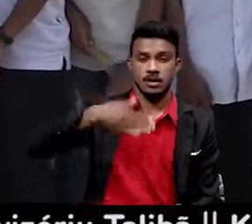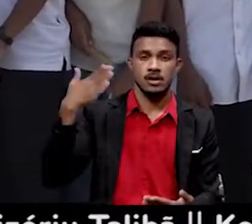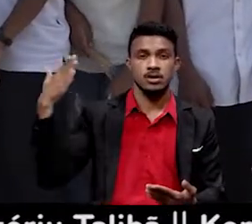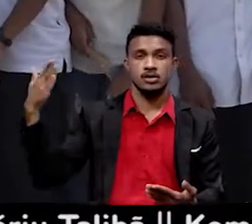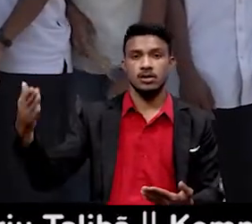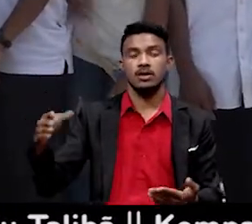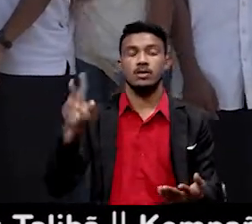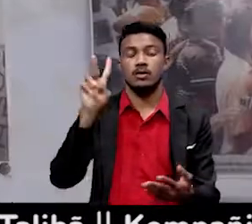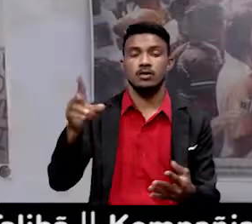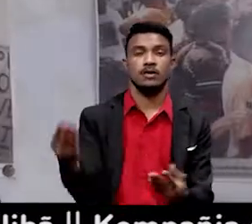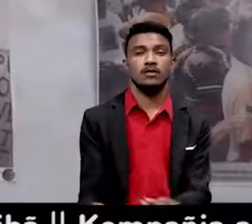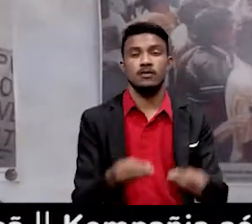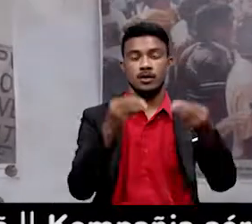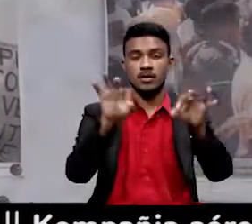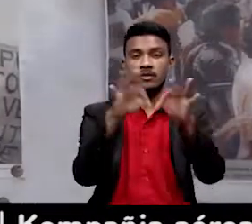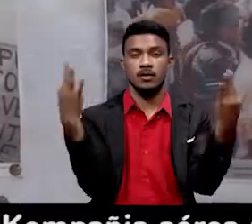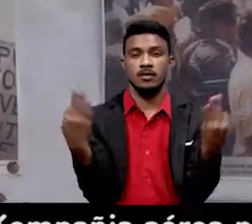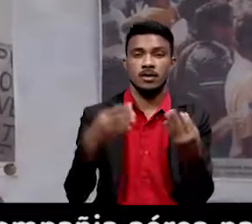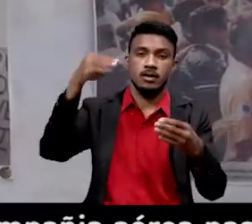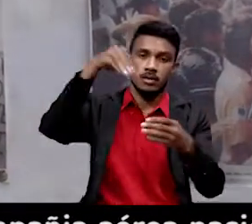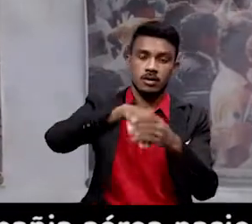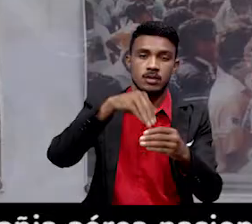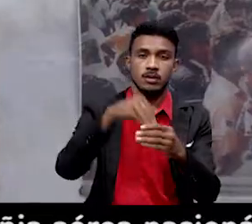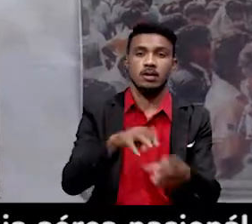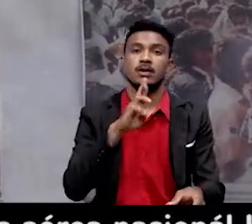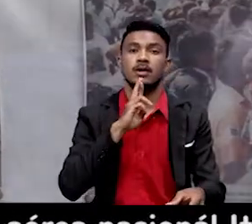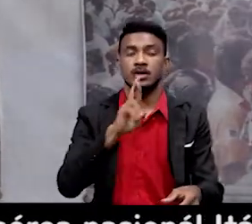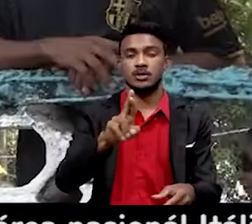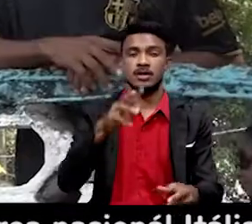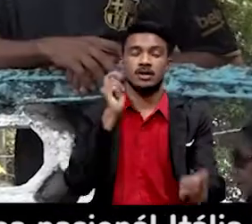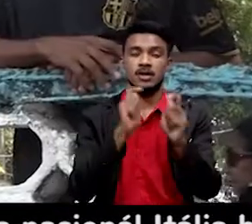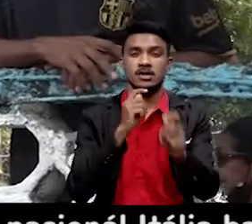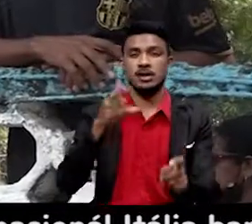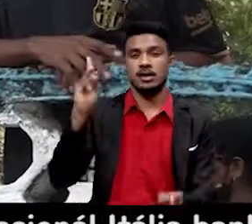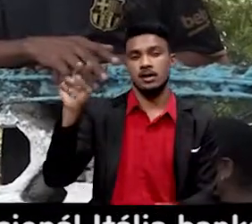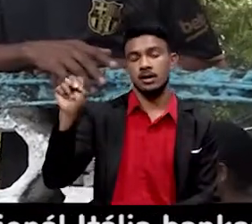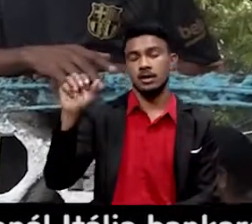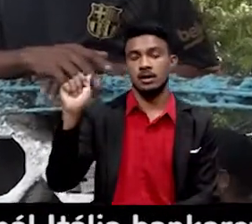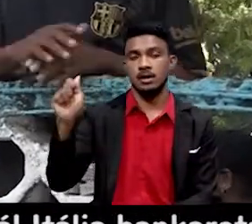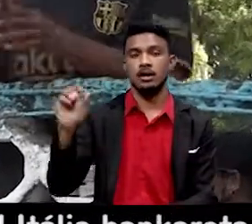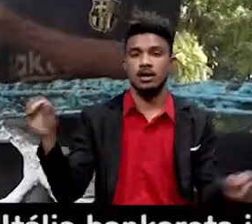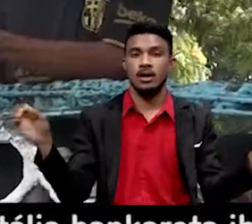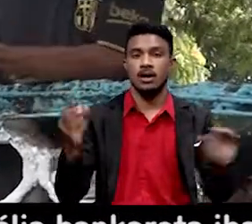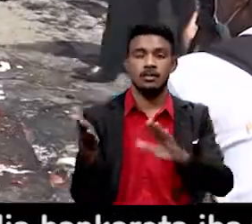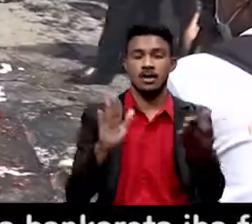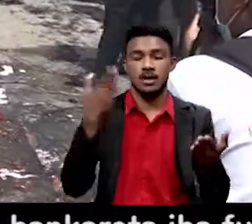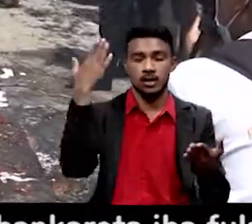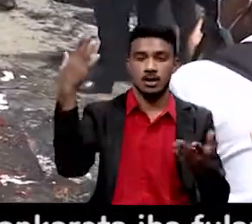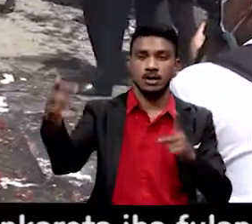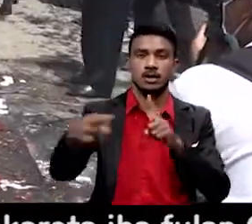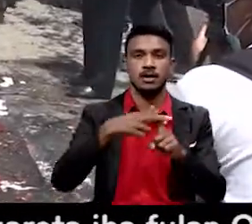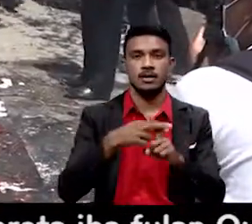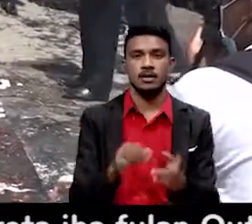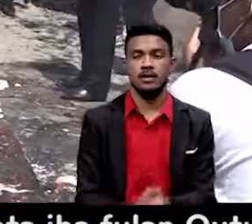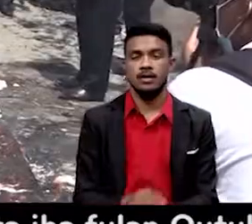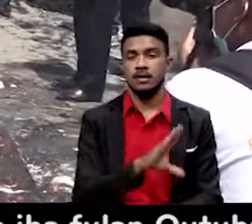família o di halot no confirmado resultado teste DNA la mate iha massacre Santa Cruz